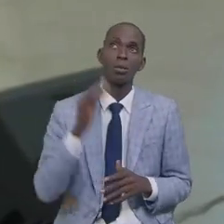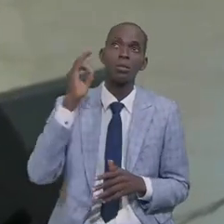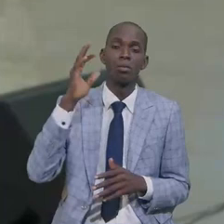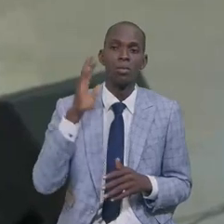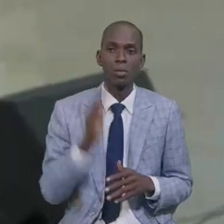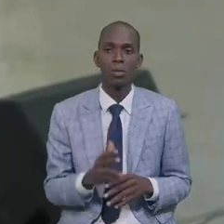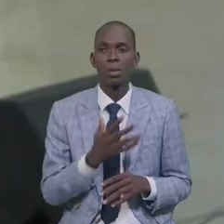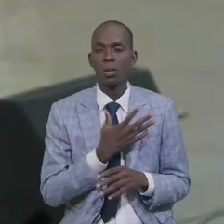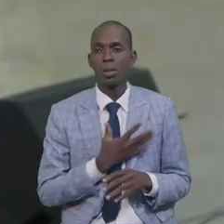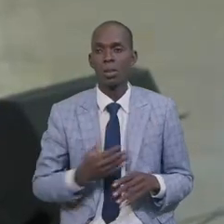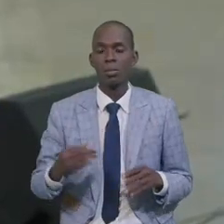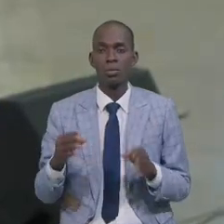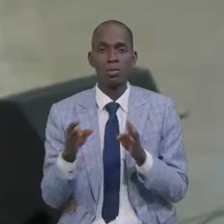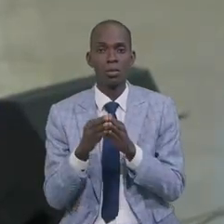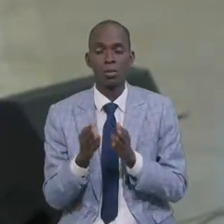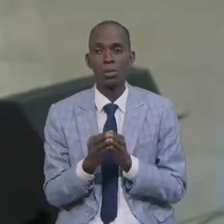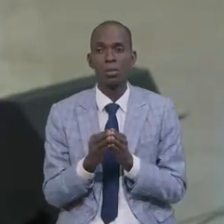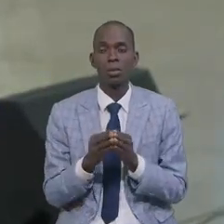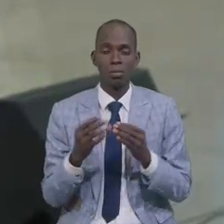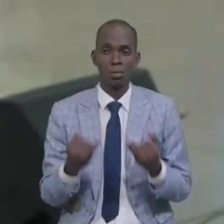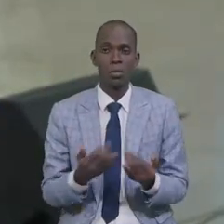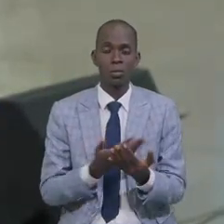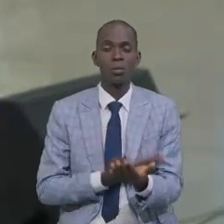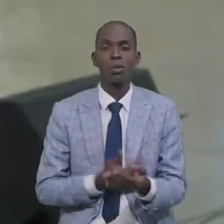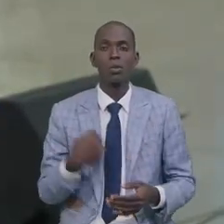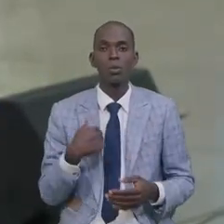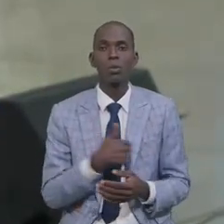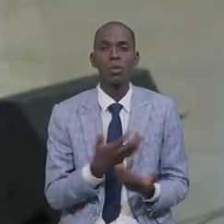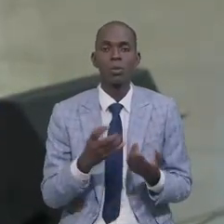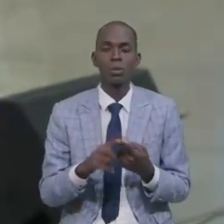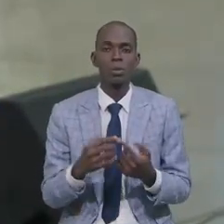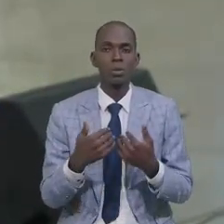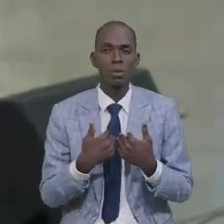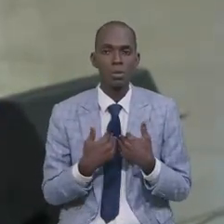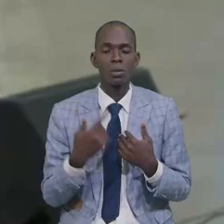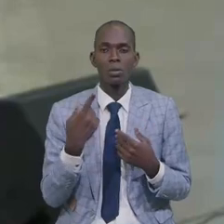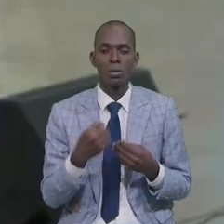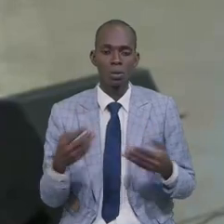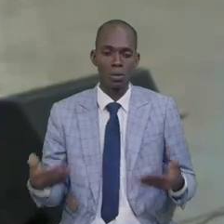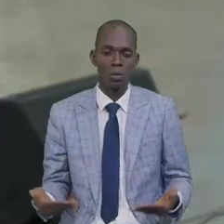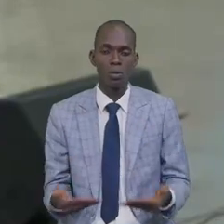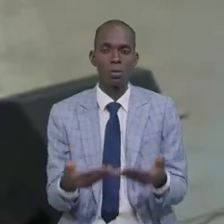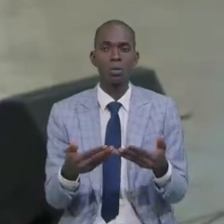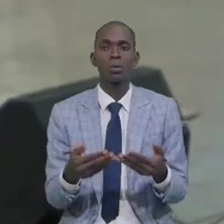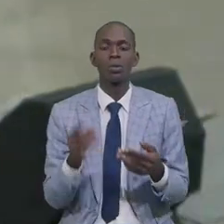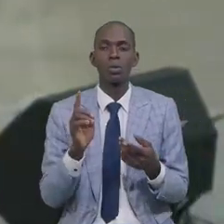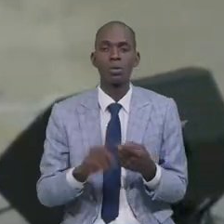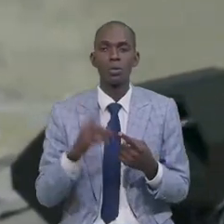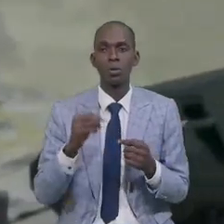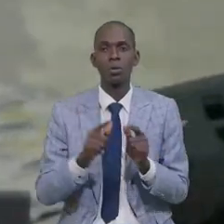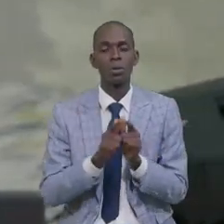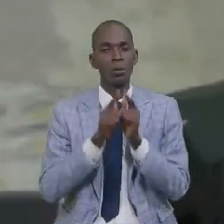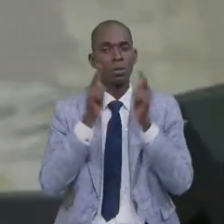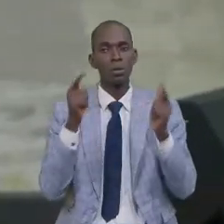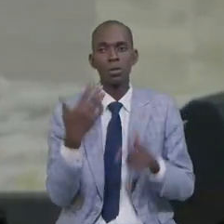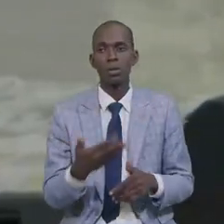notre conférence des ministres et des professionnels ce matin, nous voulons donc avoir une introduction